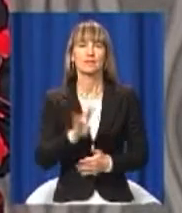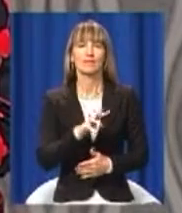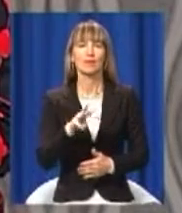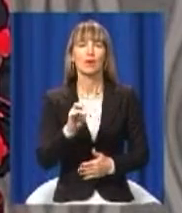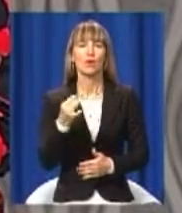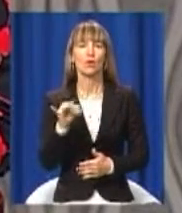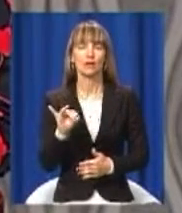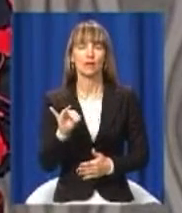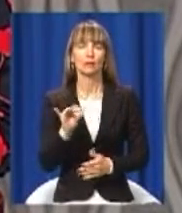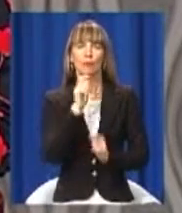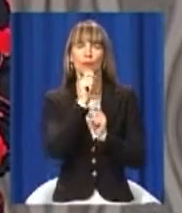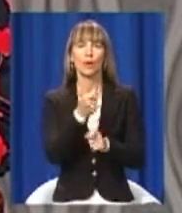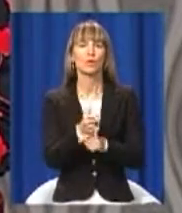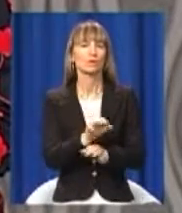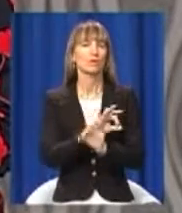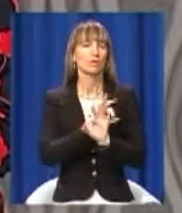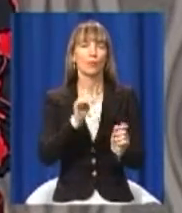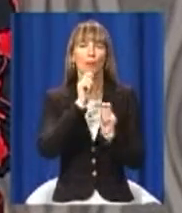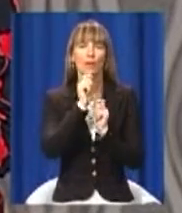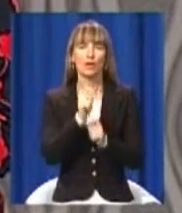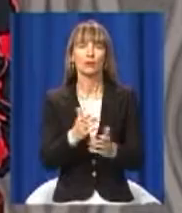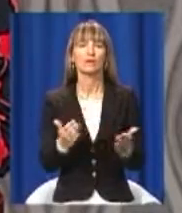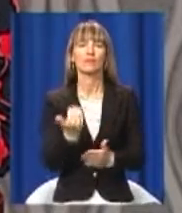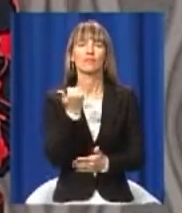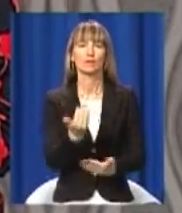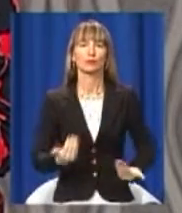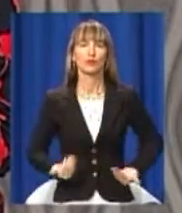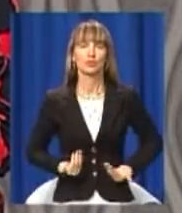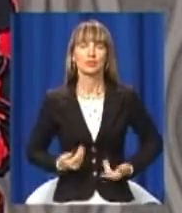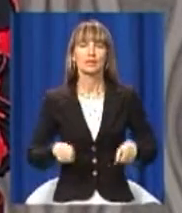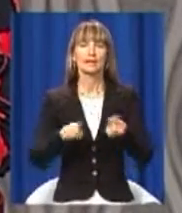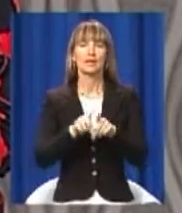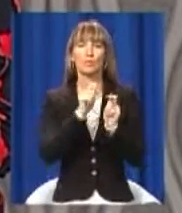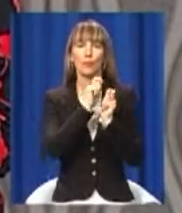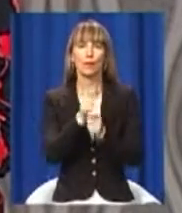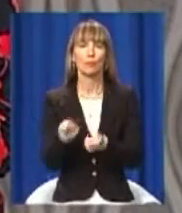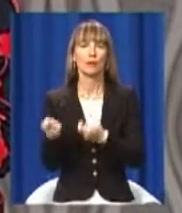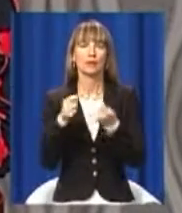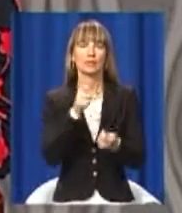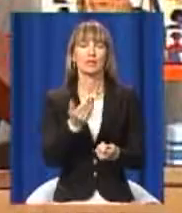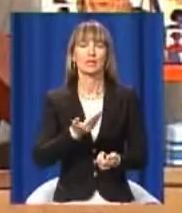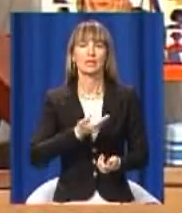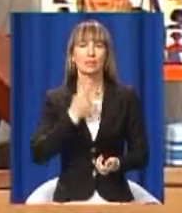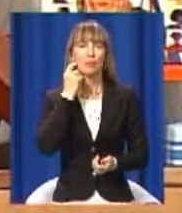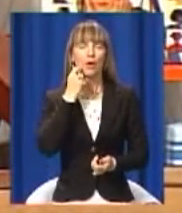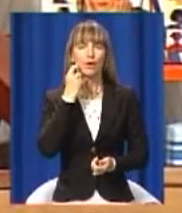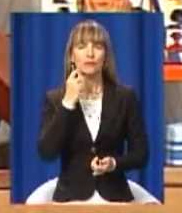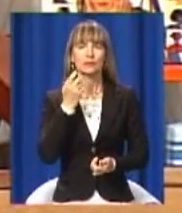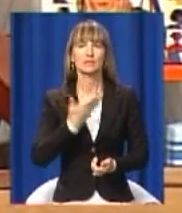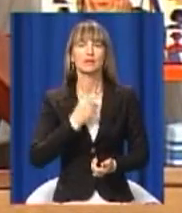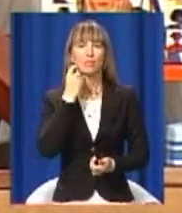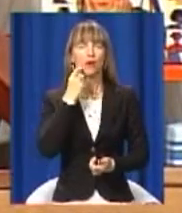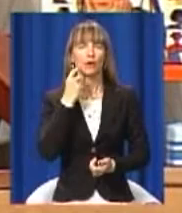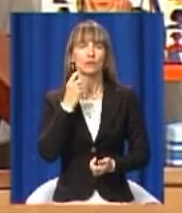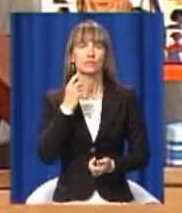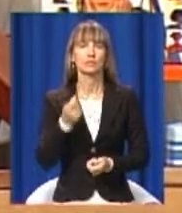Мороз подарував нам дуже гарні подарунки цього року. Які в твоєму житті такі подарунки приносив тобі Дід Мороз цікаві? Дід Мороз